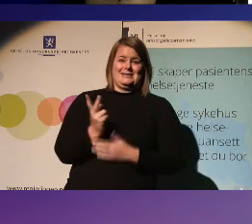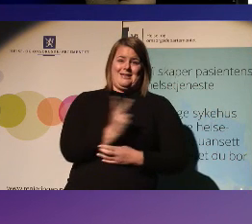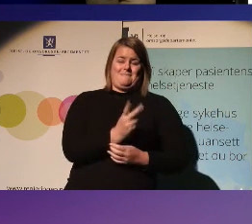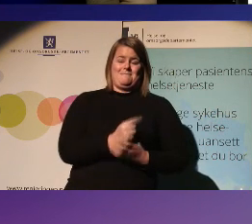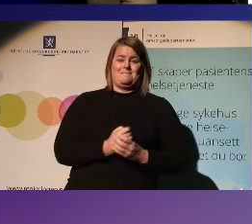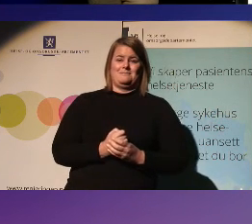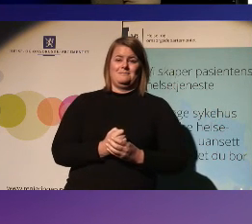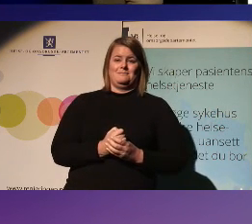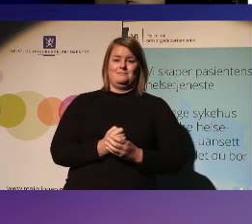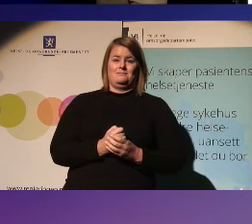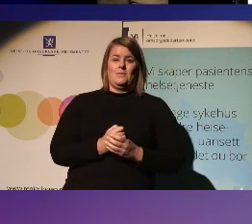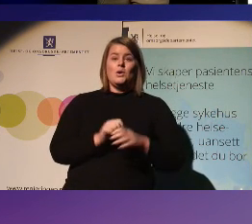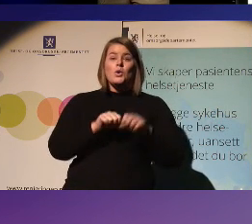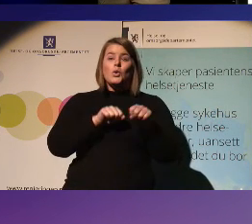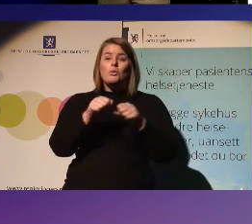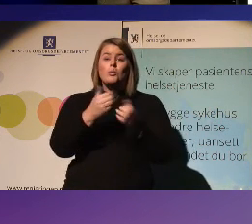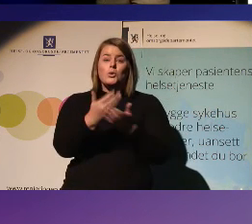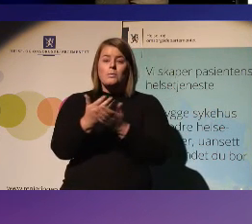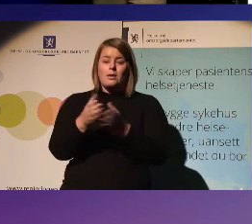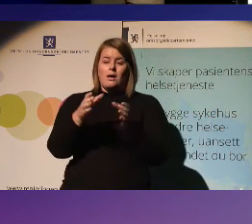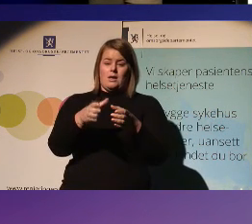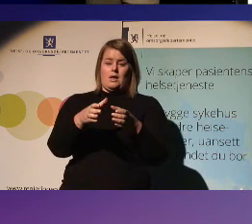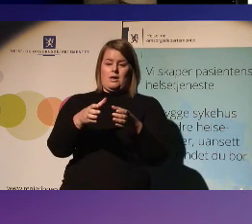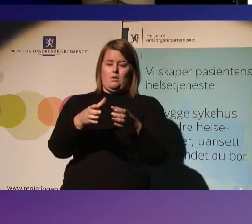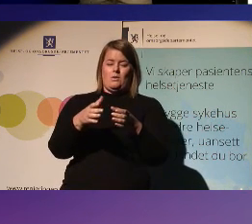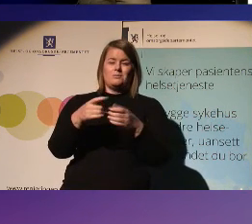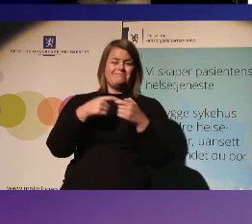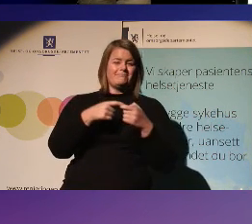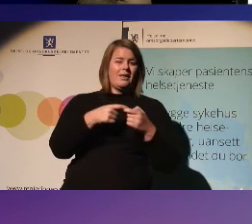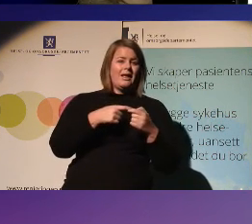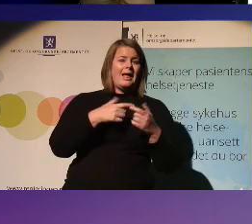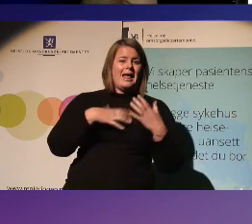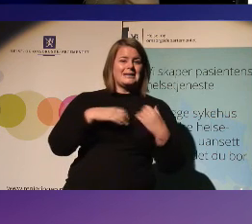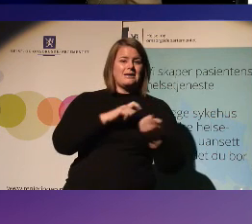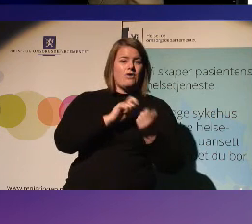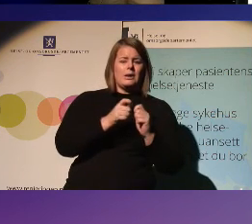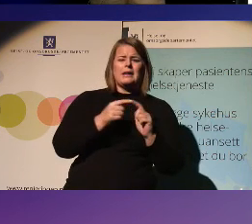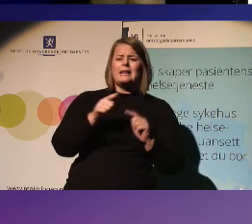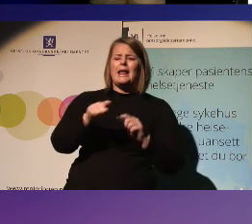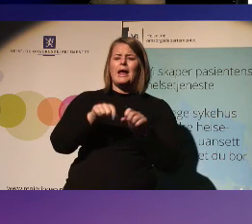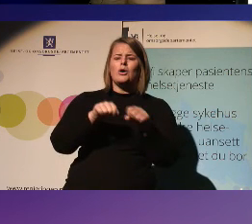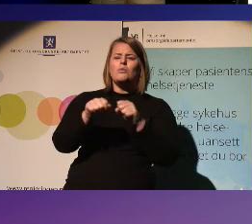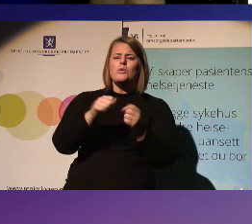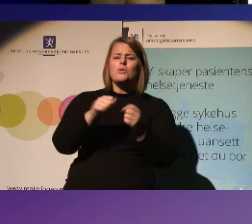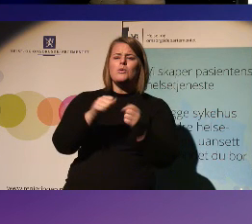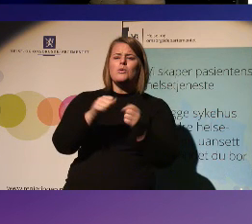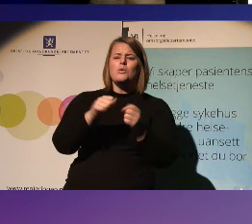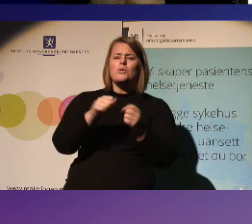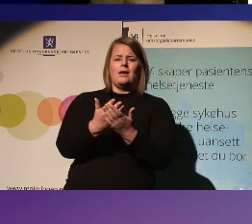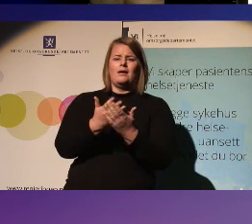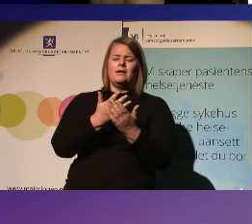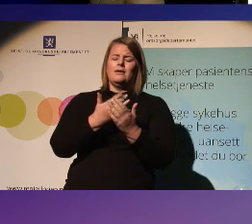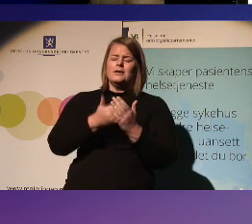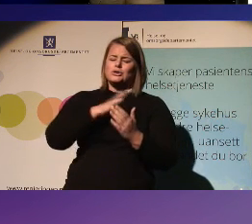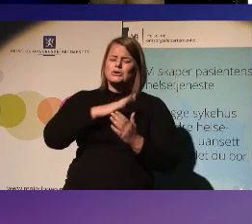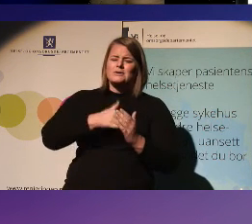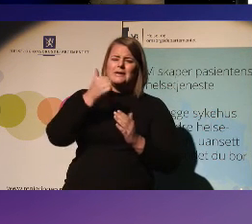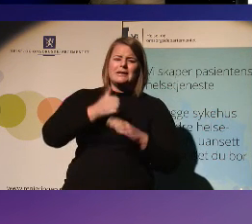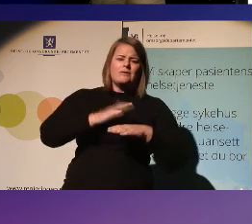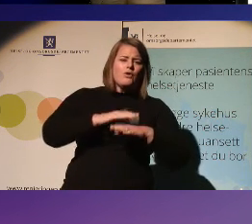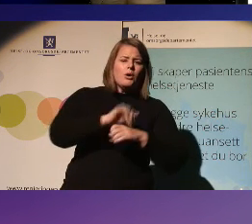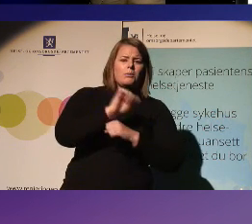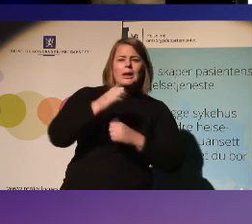Kommuneoppdraget, tenker jeg også i forbindelse med helsereformen, så var kommuneoppdraget også veldig betont på forebyggende helsearbeid,